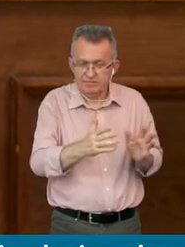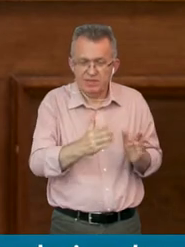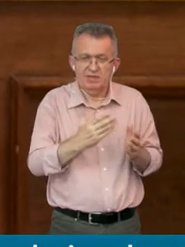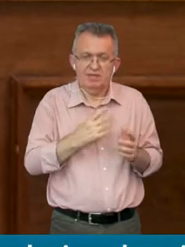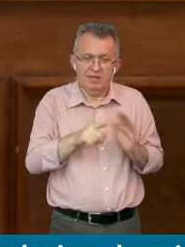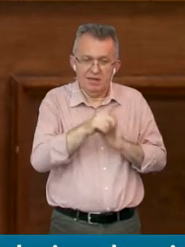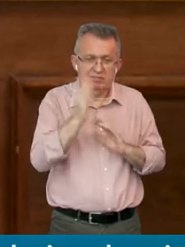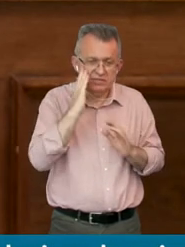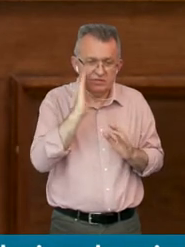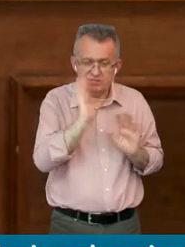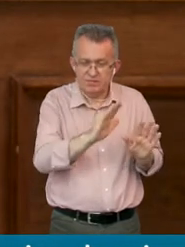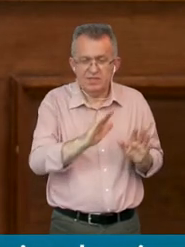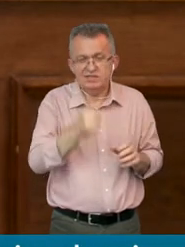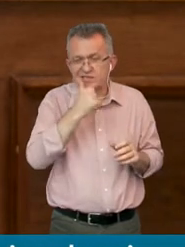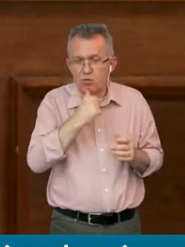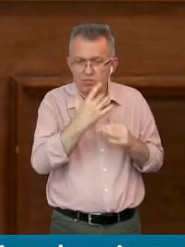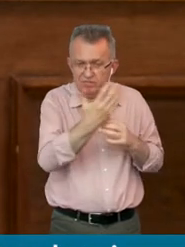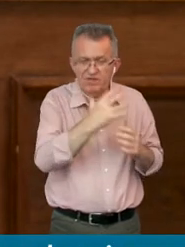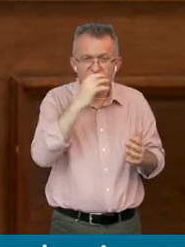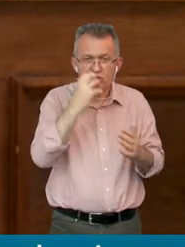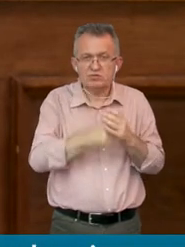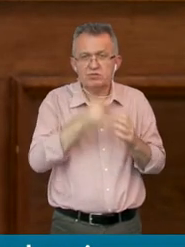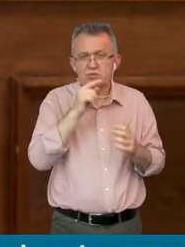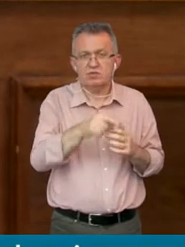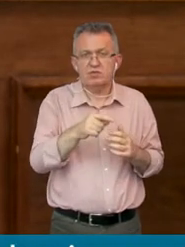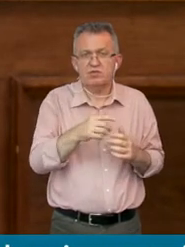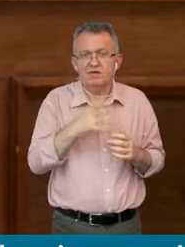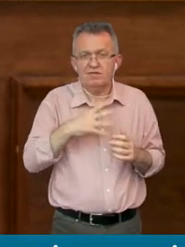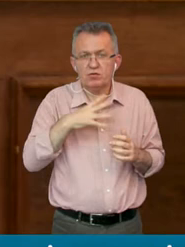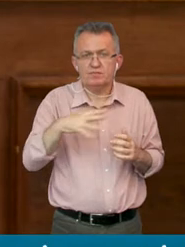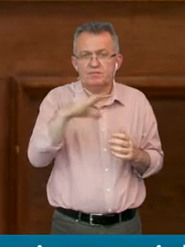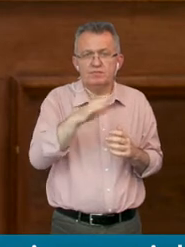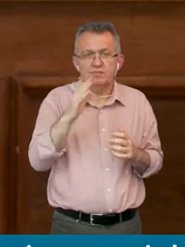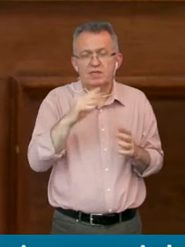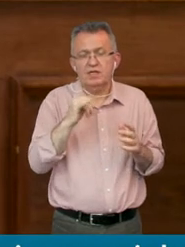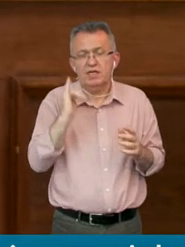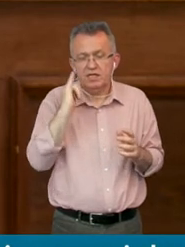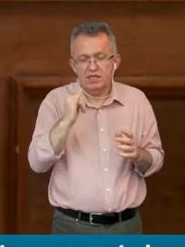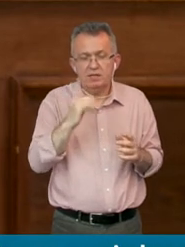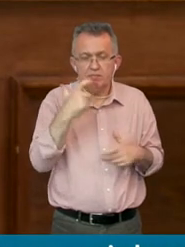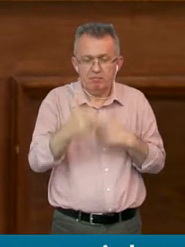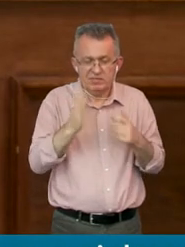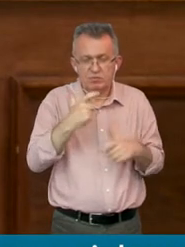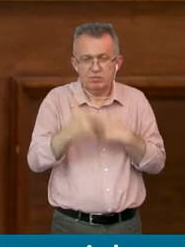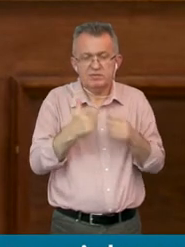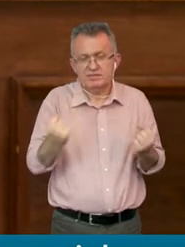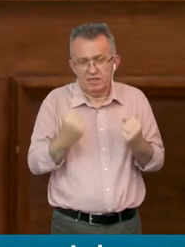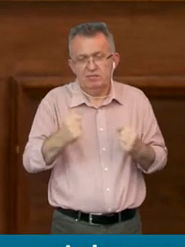przyjazną dla mieszkańców, zieloną, wykorzystując walory miejsca i tak będziemy robili, tak staramy